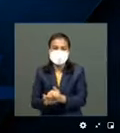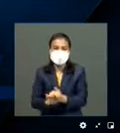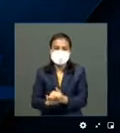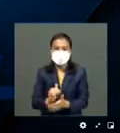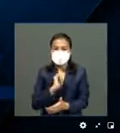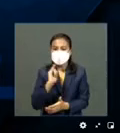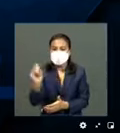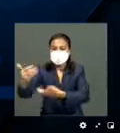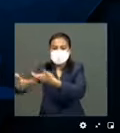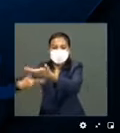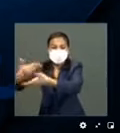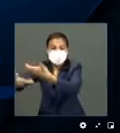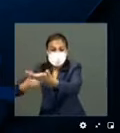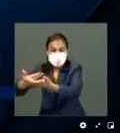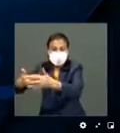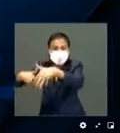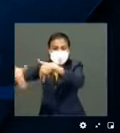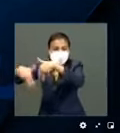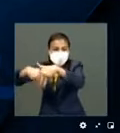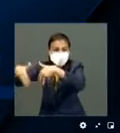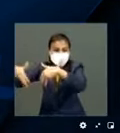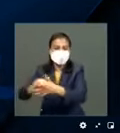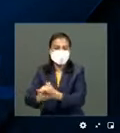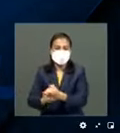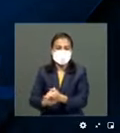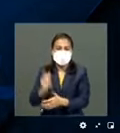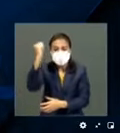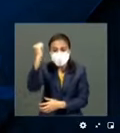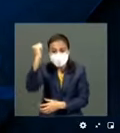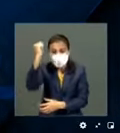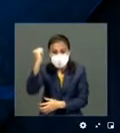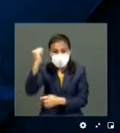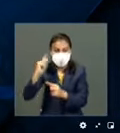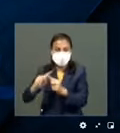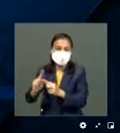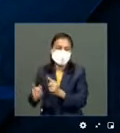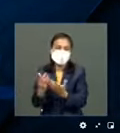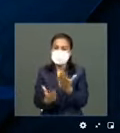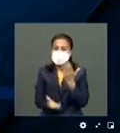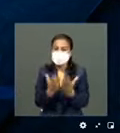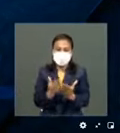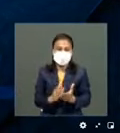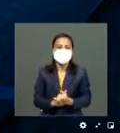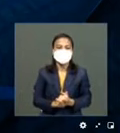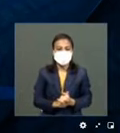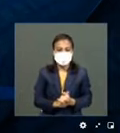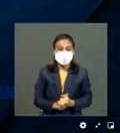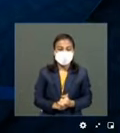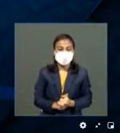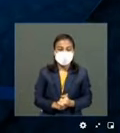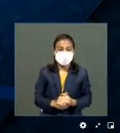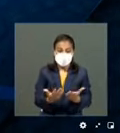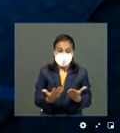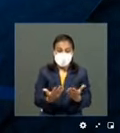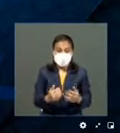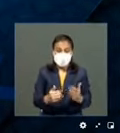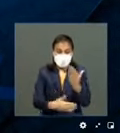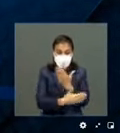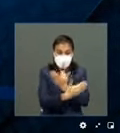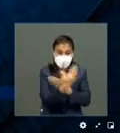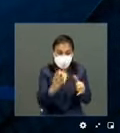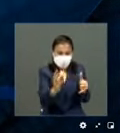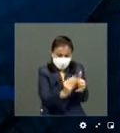าดชุมชนและขนส่งมีคำถามว่าก้อนใหญ่ๆที่ระบุตรงนี้นะคะว่าปัจจัยเสี่ยงอื่นๆ